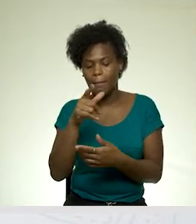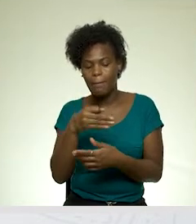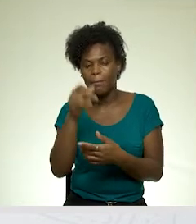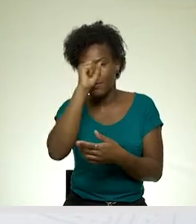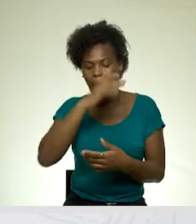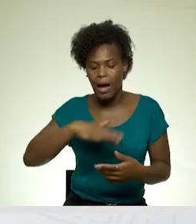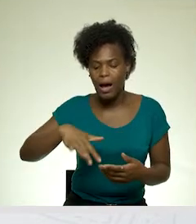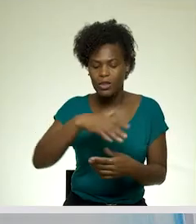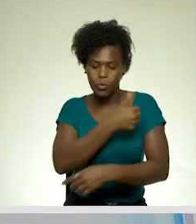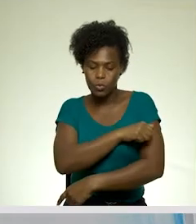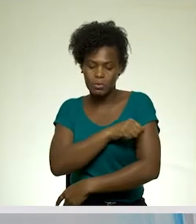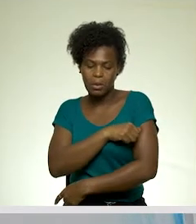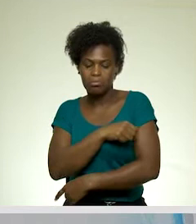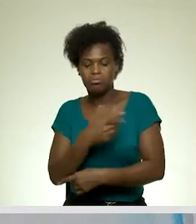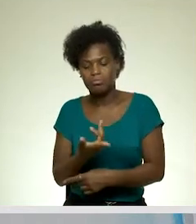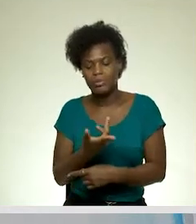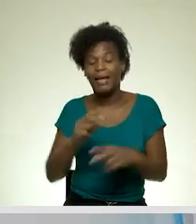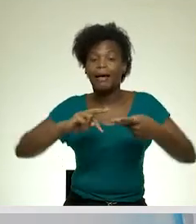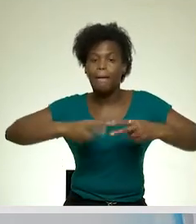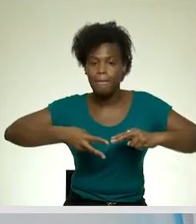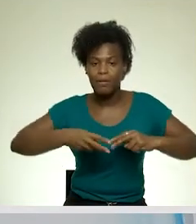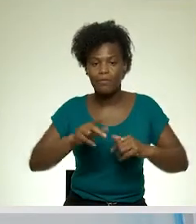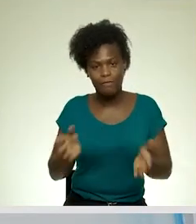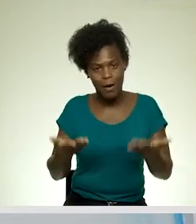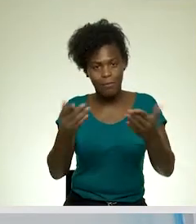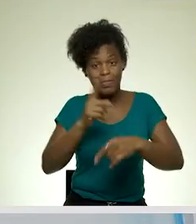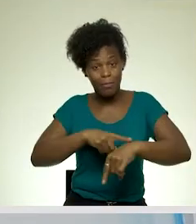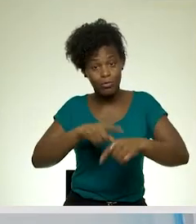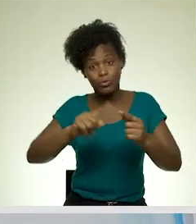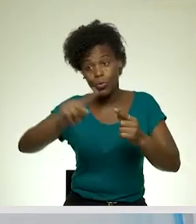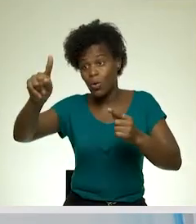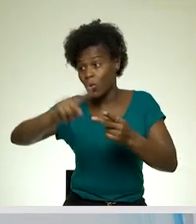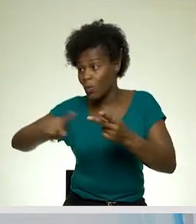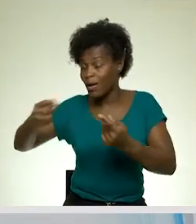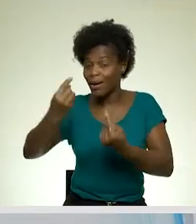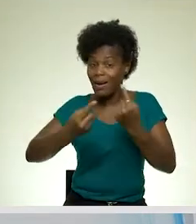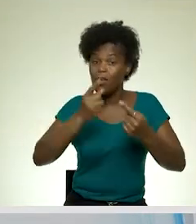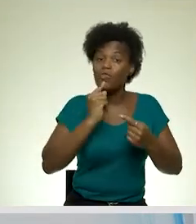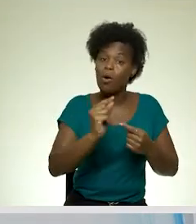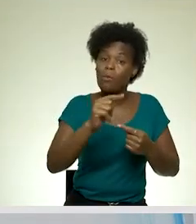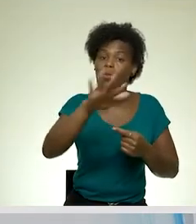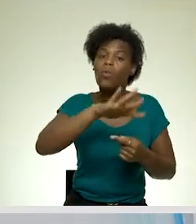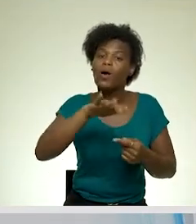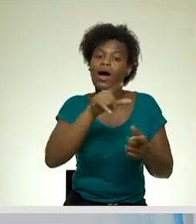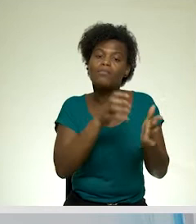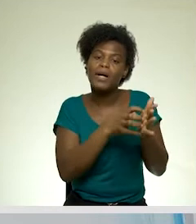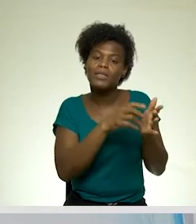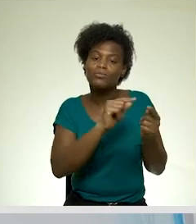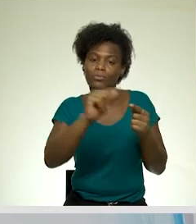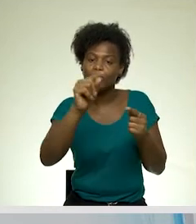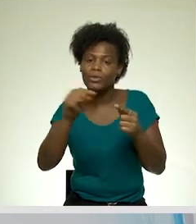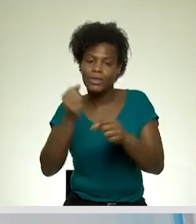la mairie. Vas-y, prends le temps d'associer chaque nom à l'établissement ou au service qui